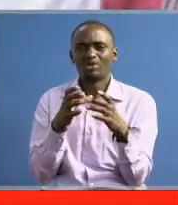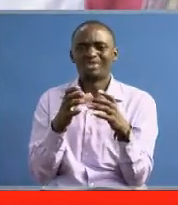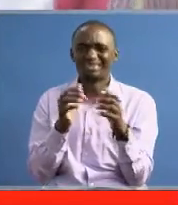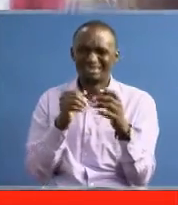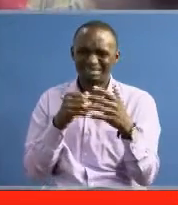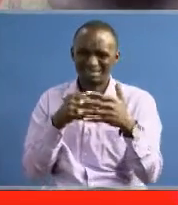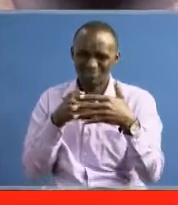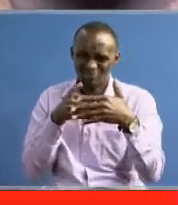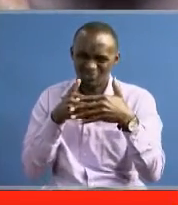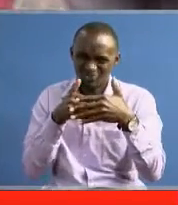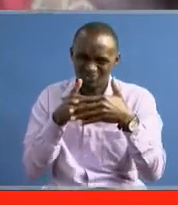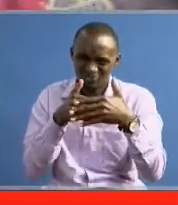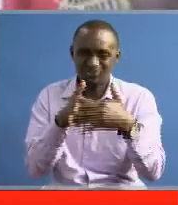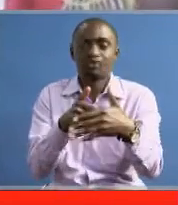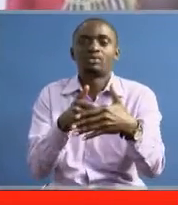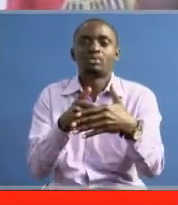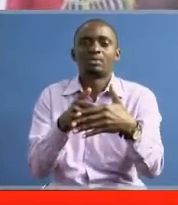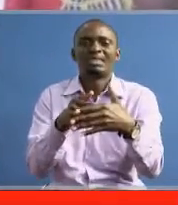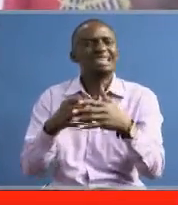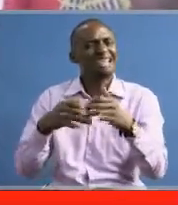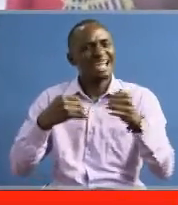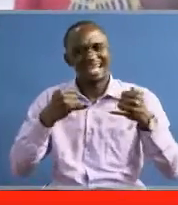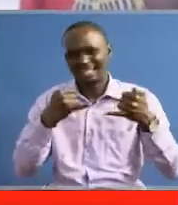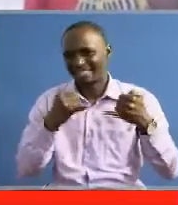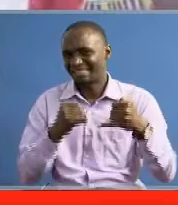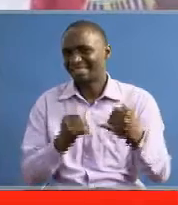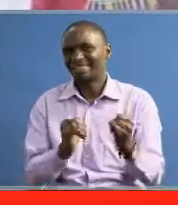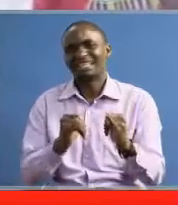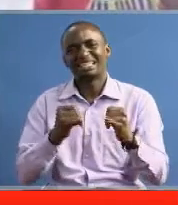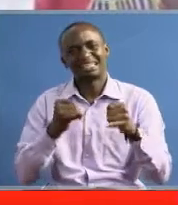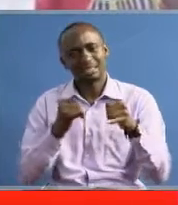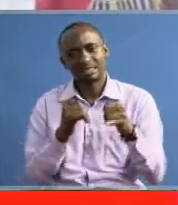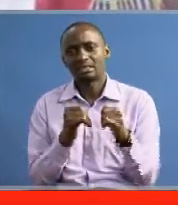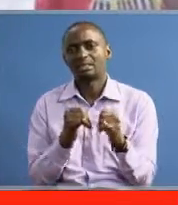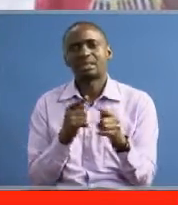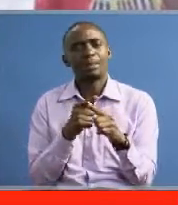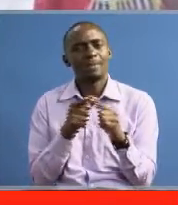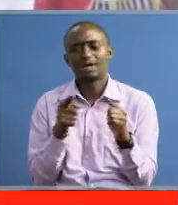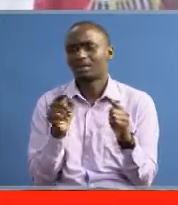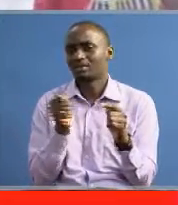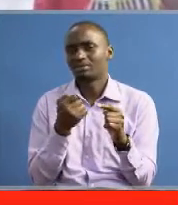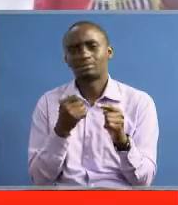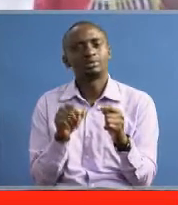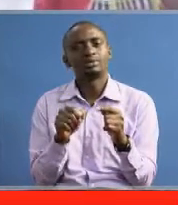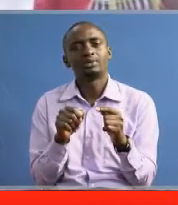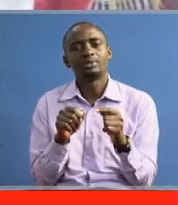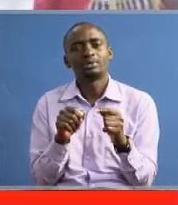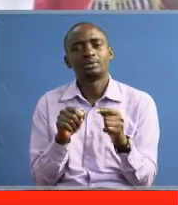likaenda na mwendo sana, alicharibu lakini likamshinda.